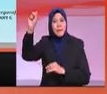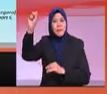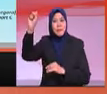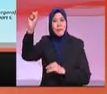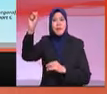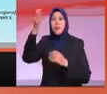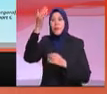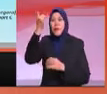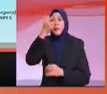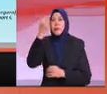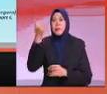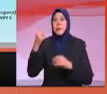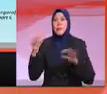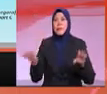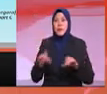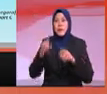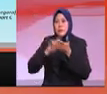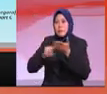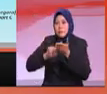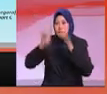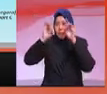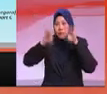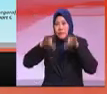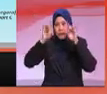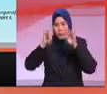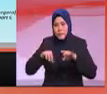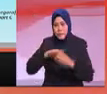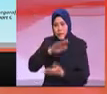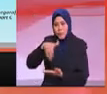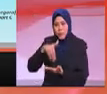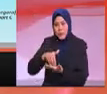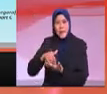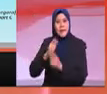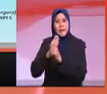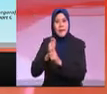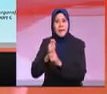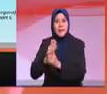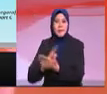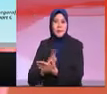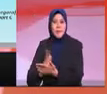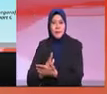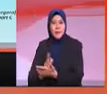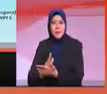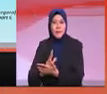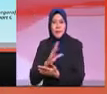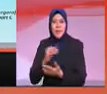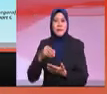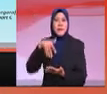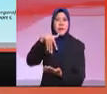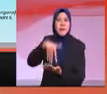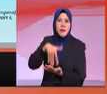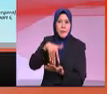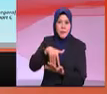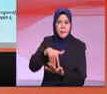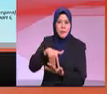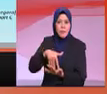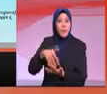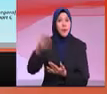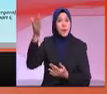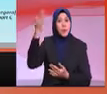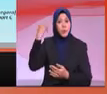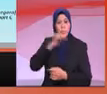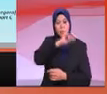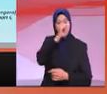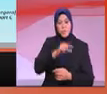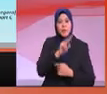ini adalah kerana kita menjalankan saringan di pusat tahanan sementara dan juga di penjara dan sebagainya. Sebagaimana dulu